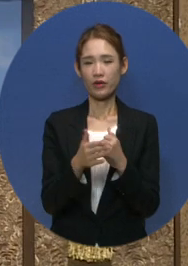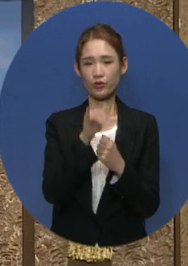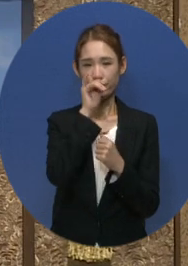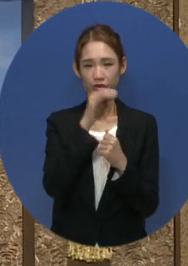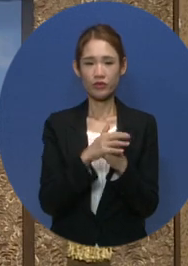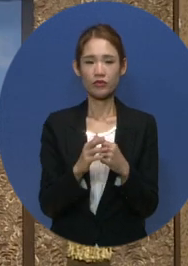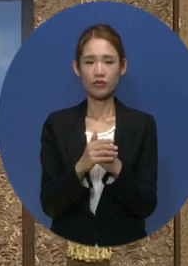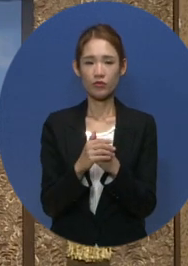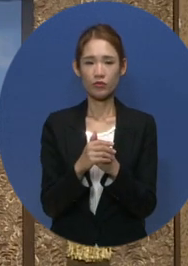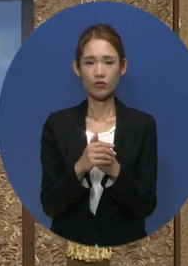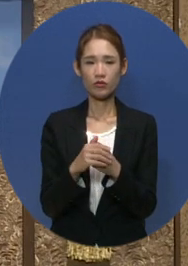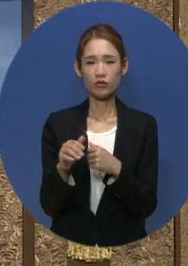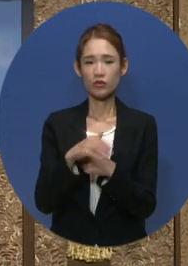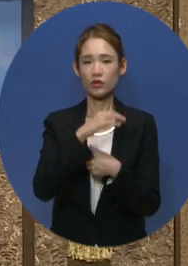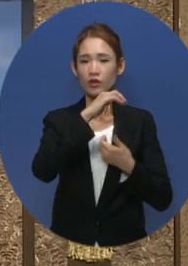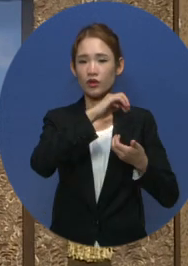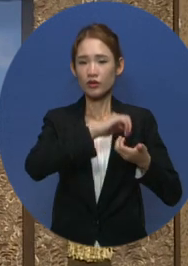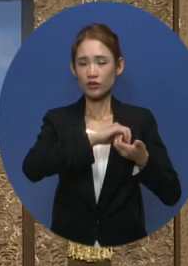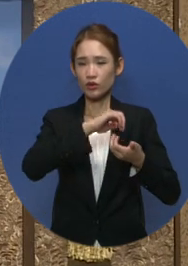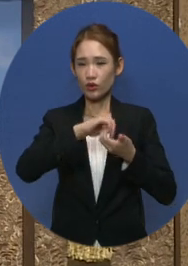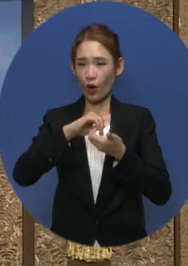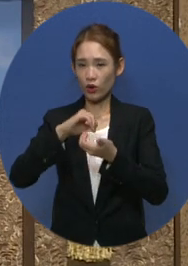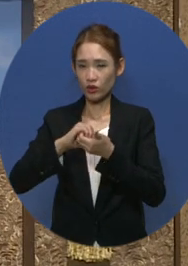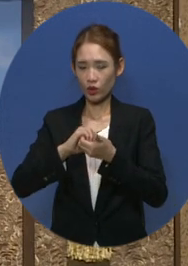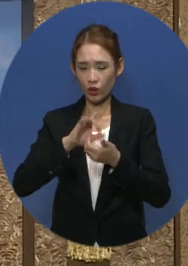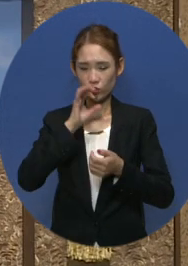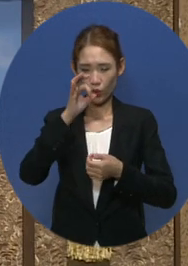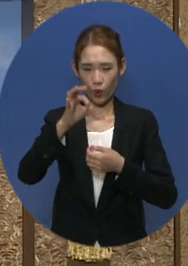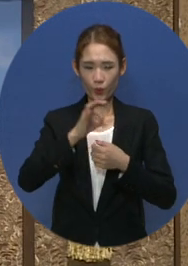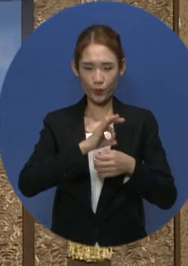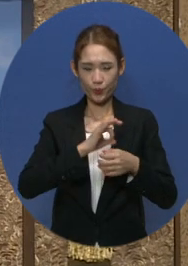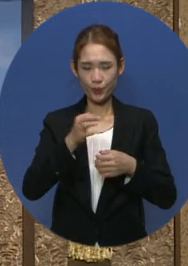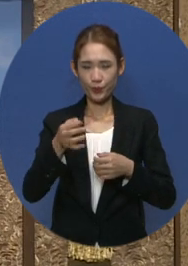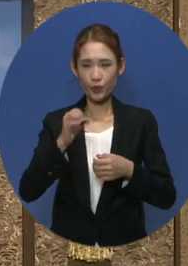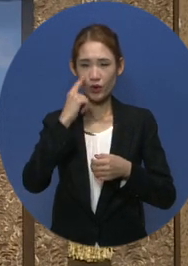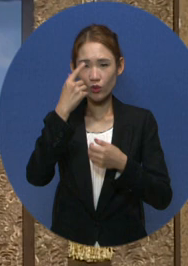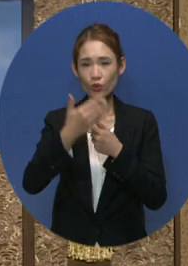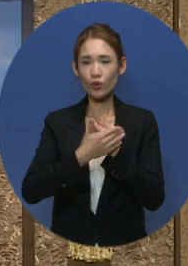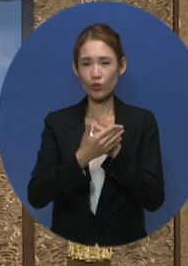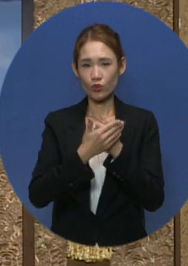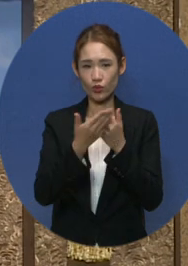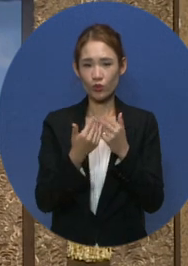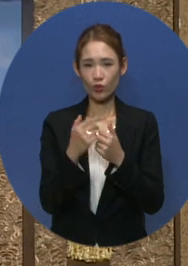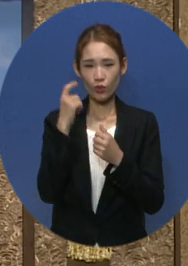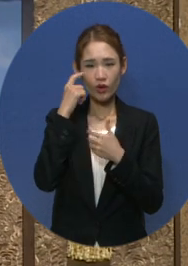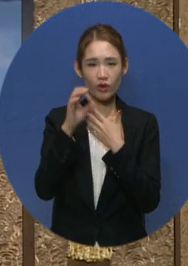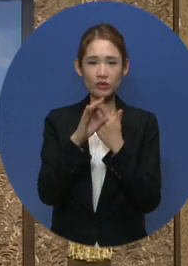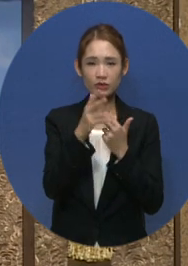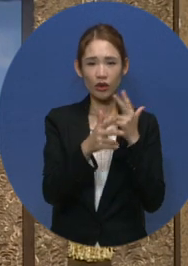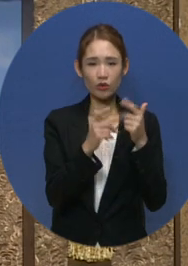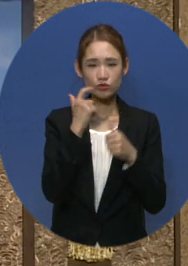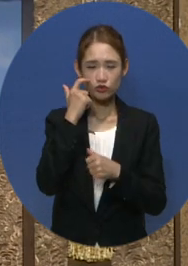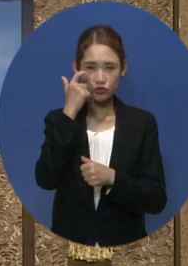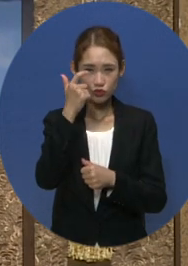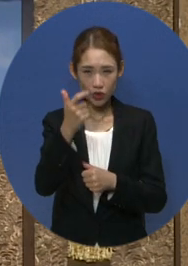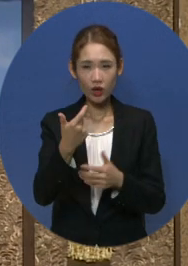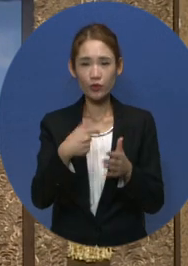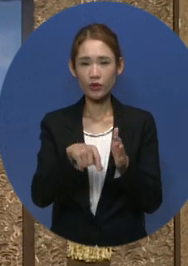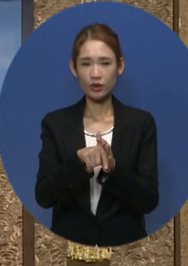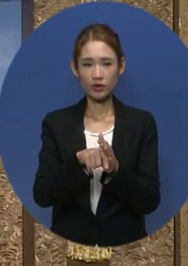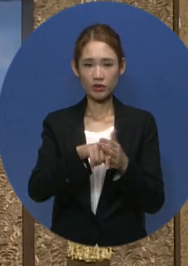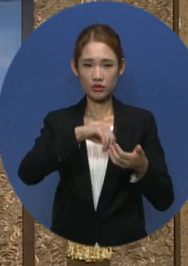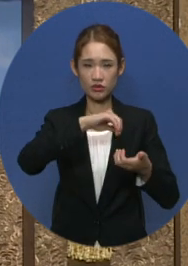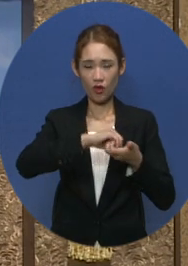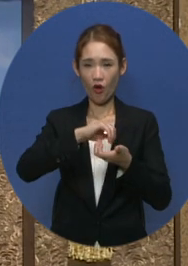있는데 네. 아무튼 이제 정기적으로 해주시는 걸 저희는 더 원합니다. 예. 왜냐하면 사업이 지속 가능성 있게 가려면 역시